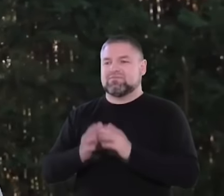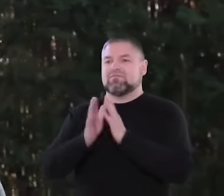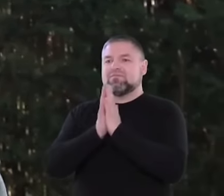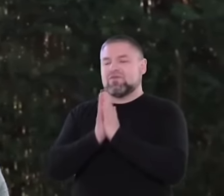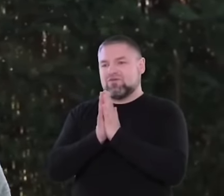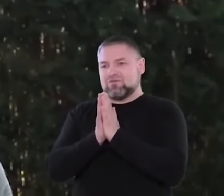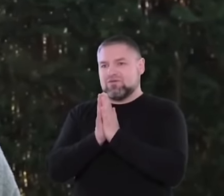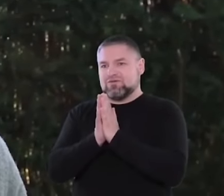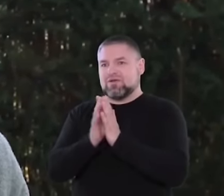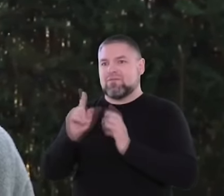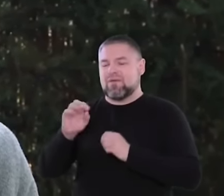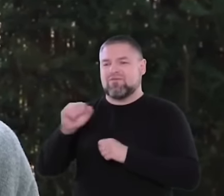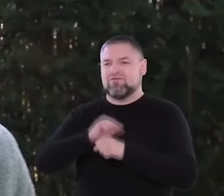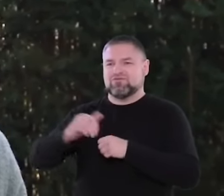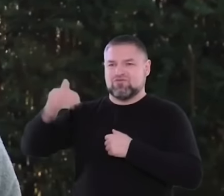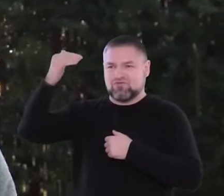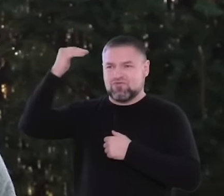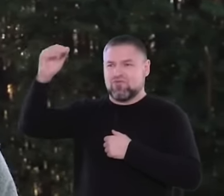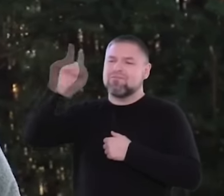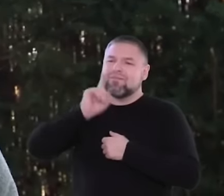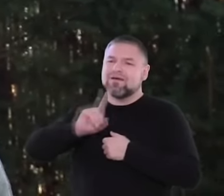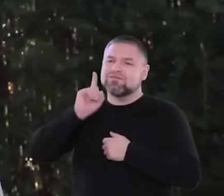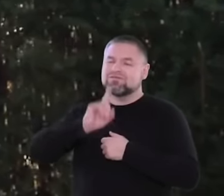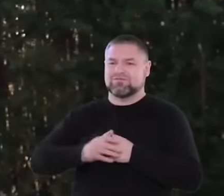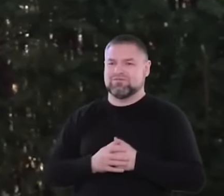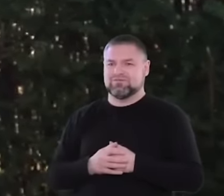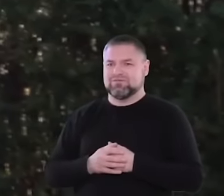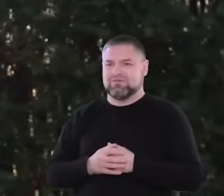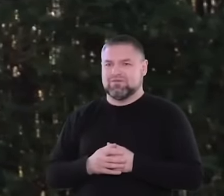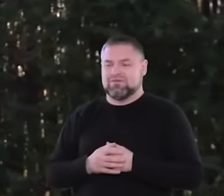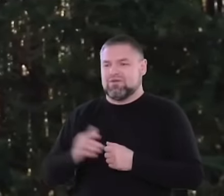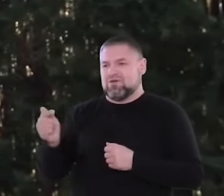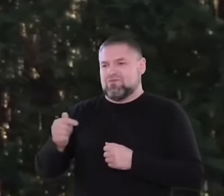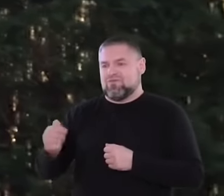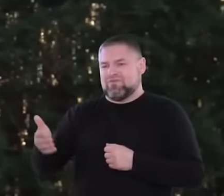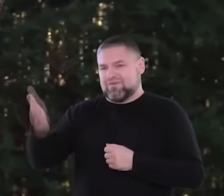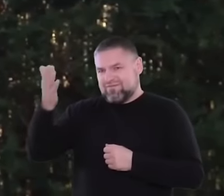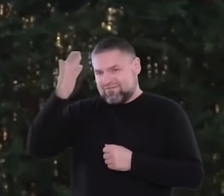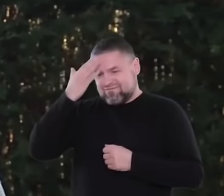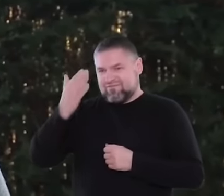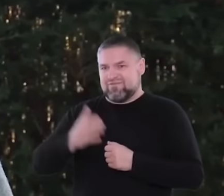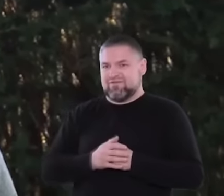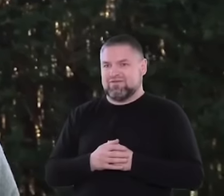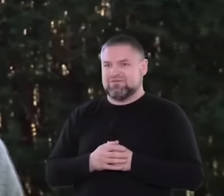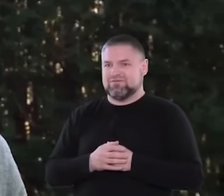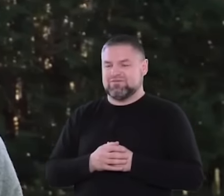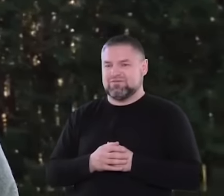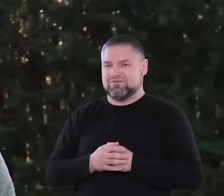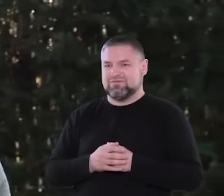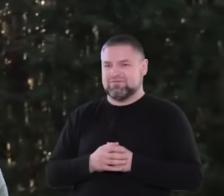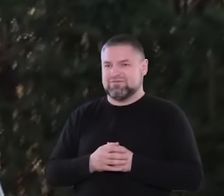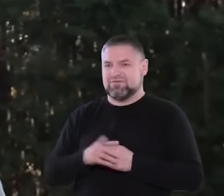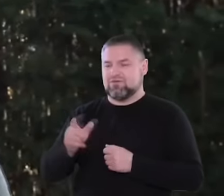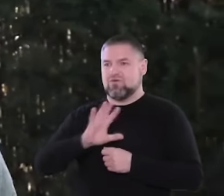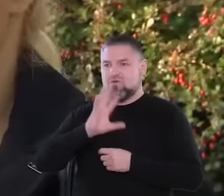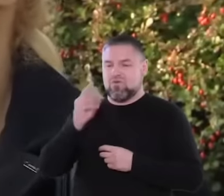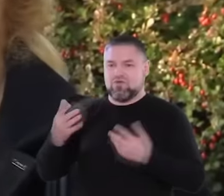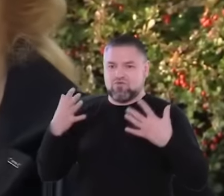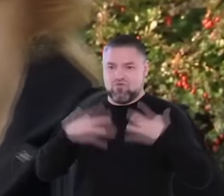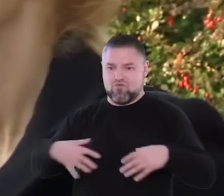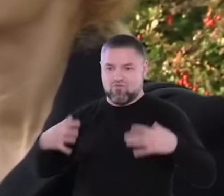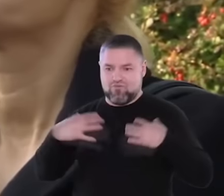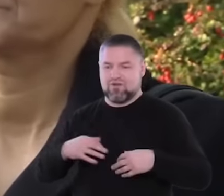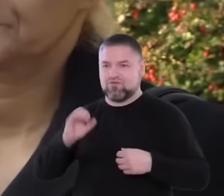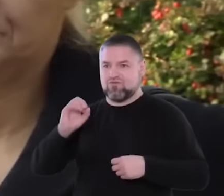Proszę pani, Paweł jest dorosłym mężczyzną. A poza tym powinna pani docenić trud włożony w Pawła. Jest dobrze ubrany,